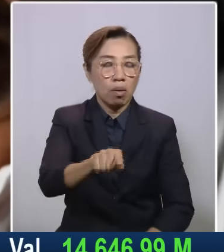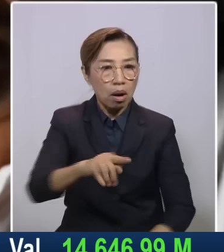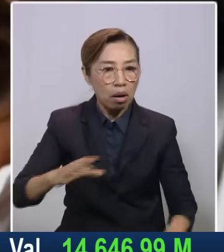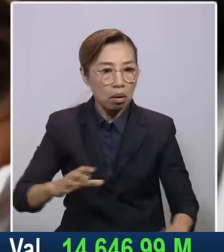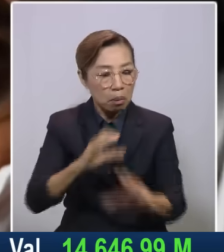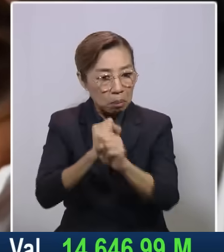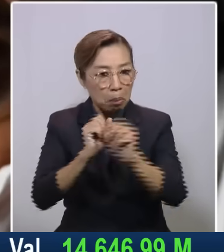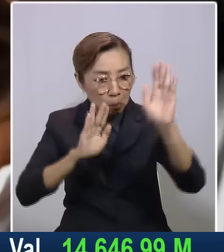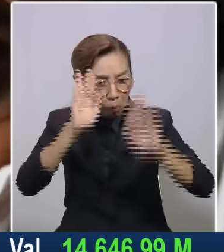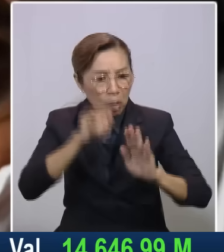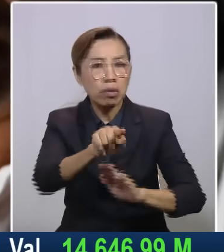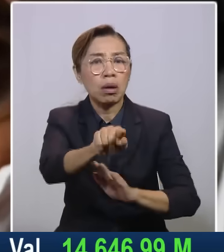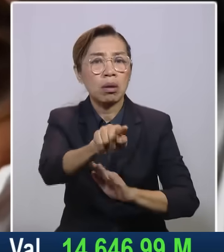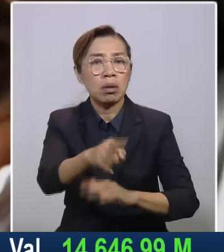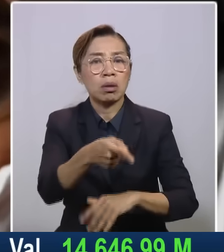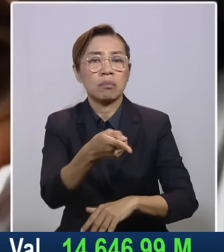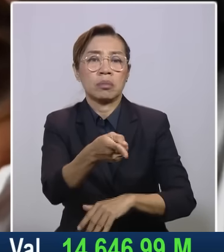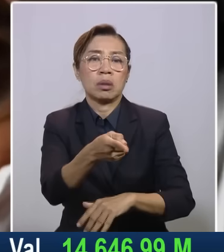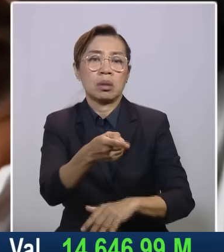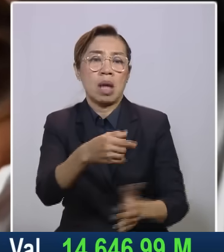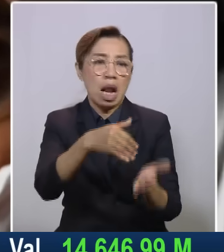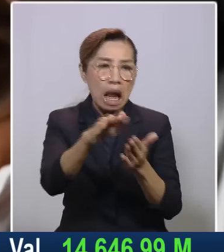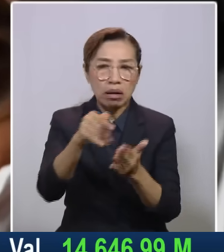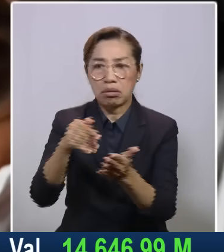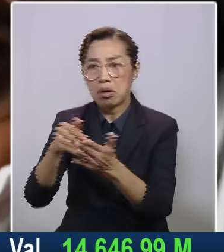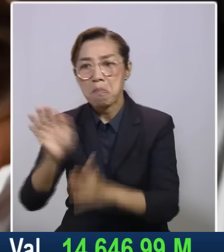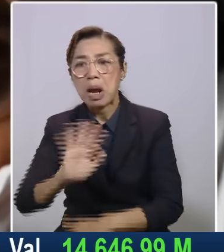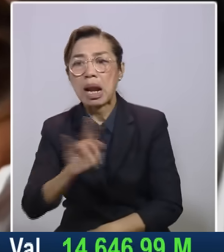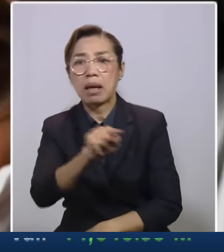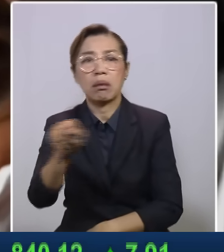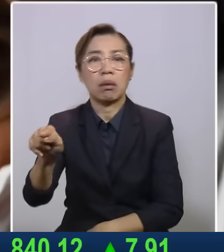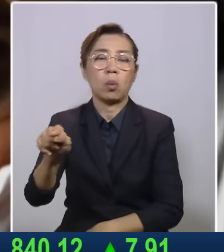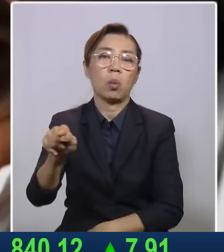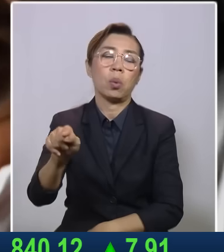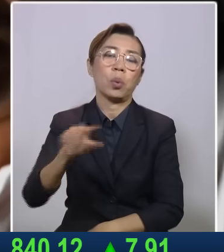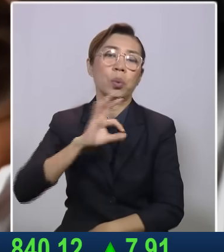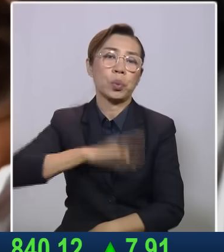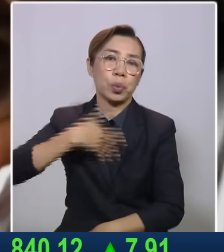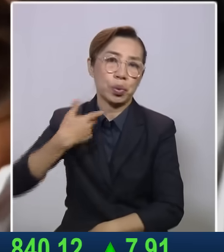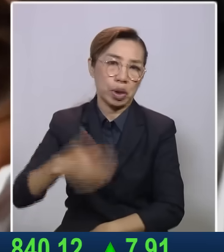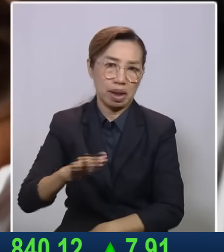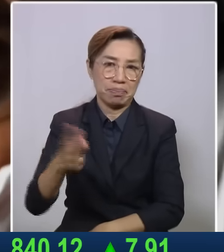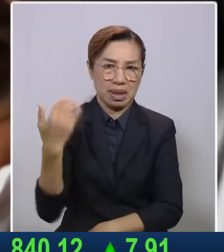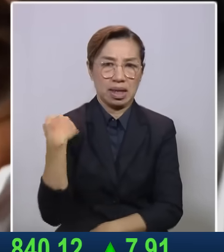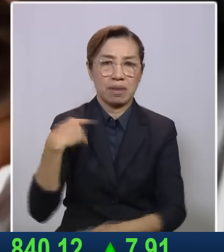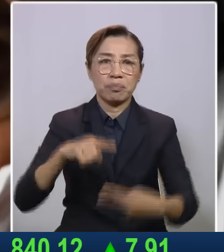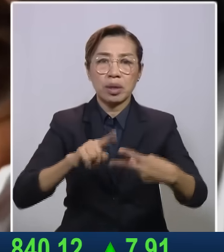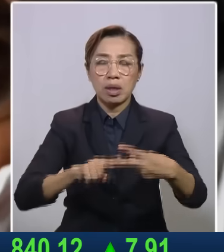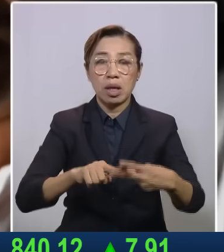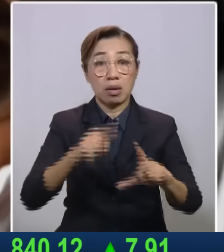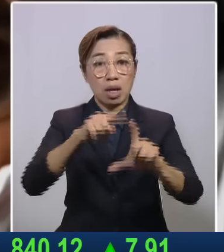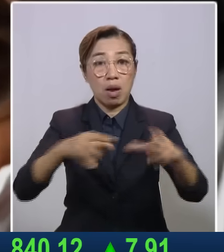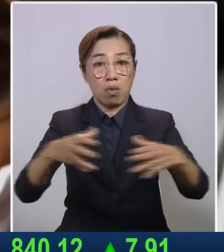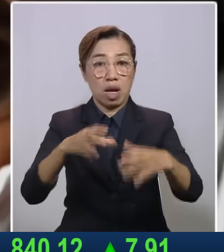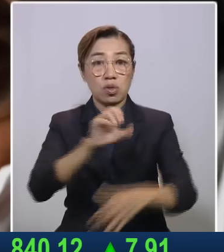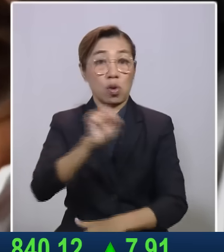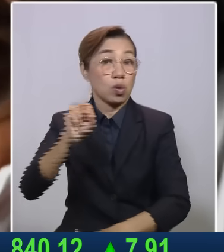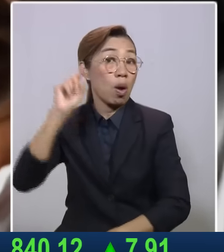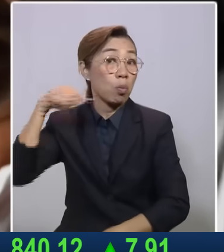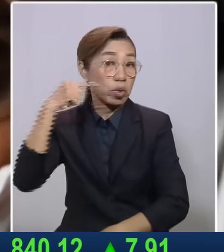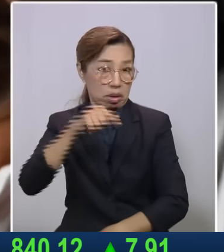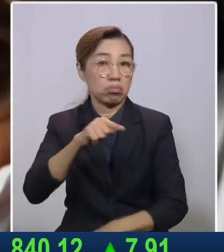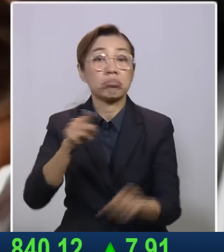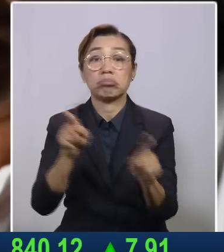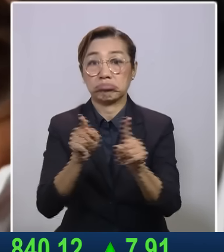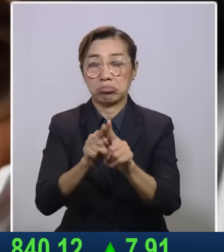ลงมติมันออกมาเป็นแบบนี้นะคะนอกจากนี้ยังมีความเคลื่อนไหวของสสหญิงพรรคก้าวไกลด้วยก็